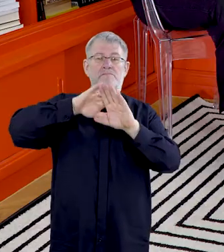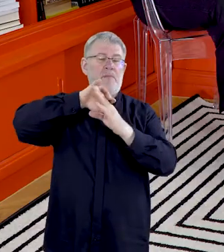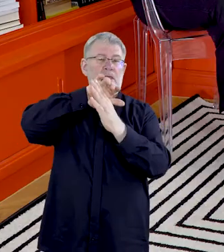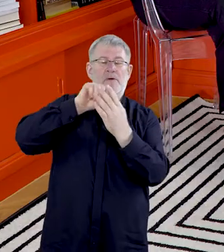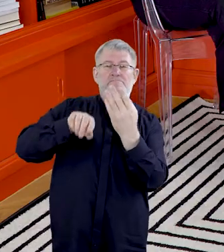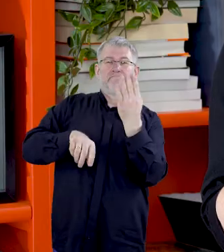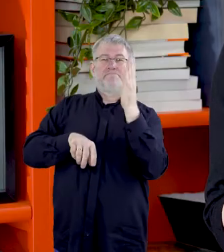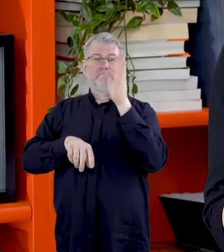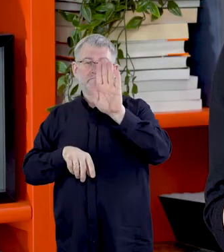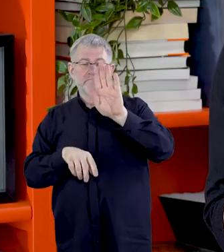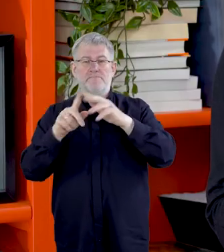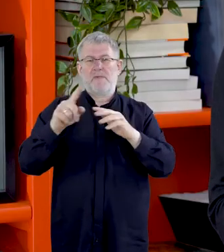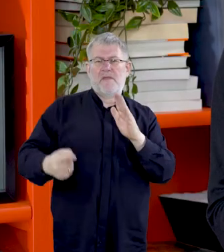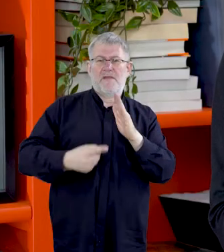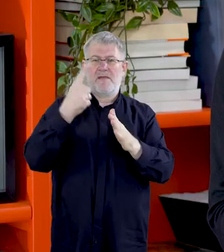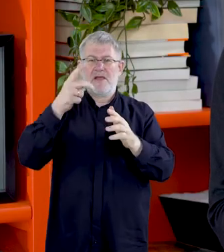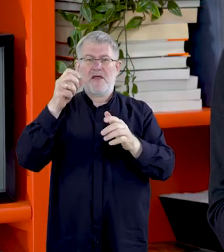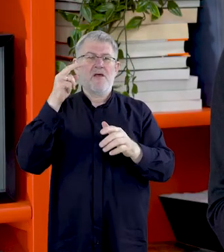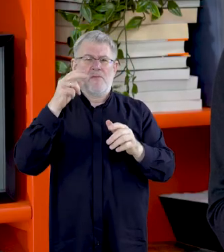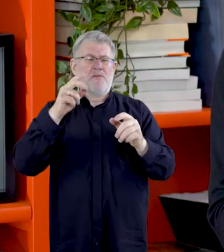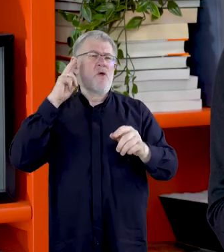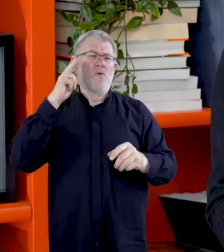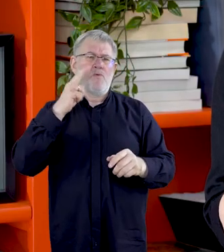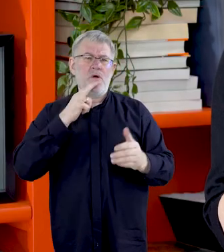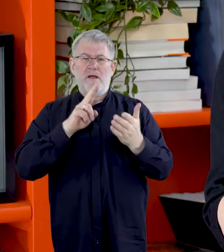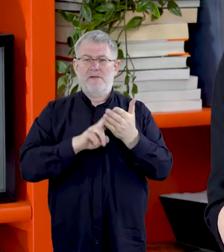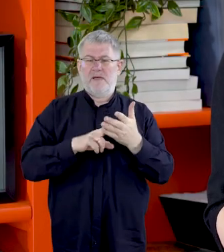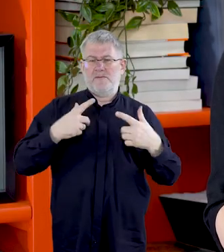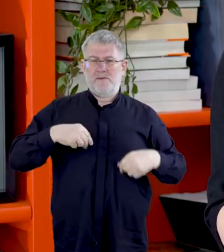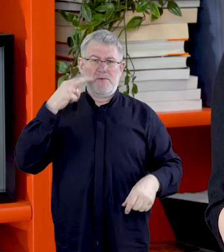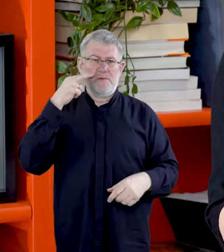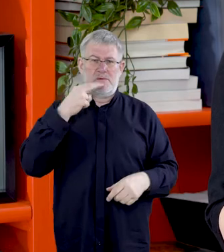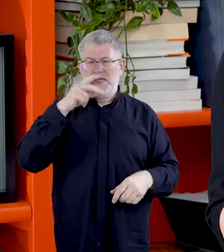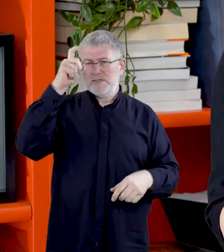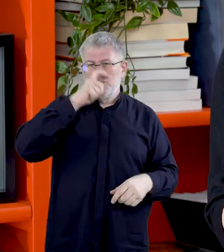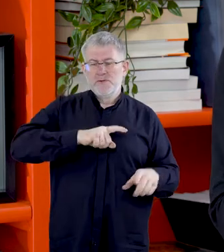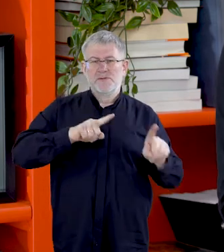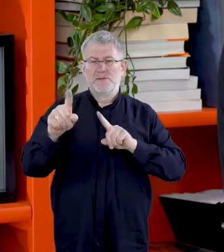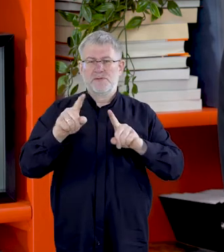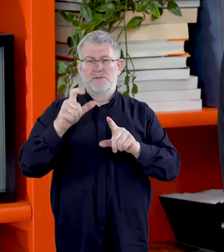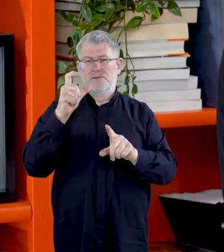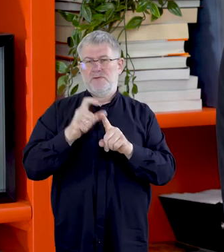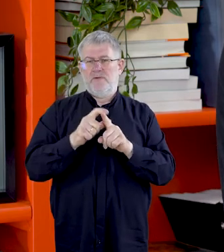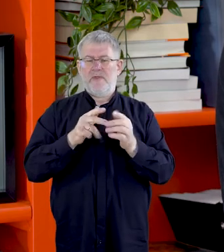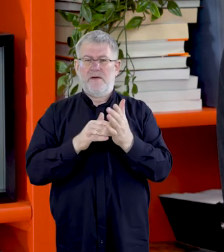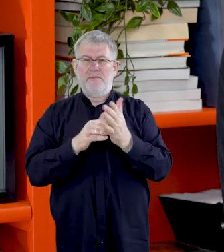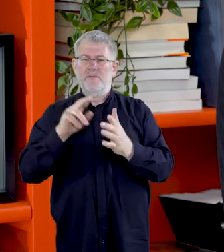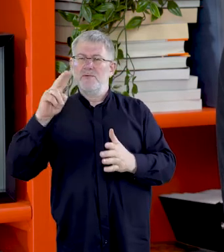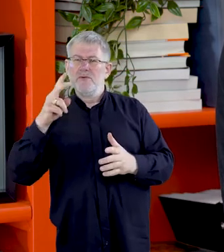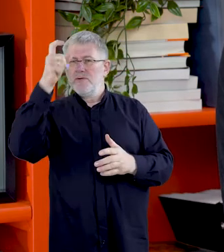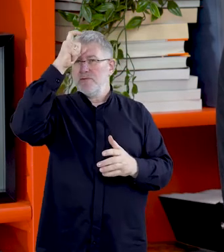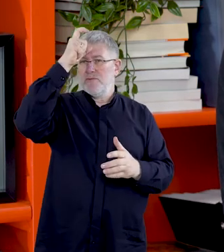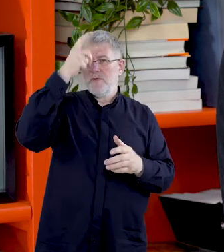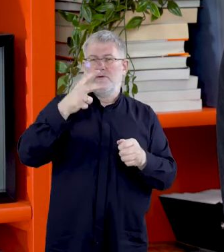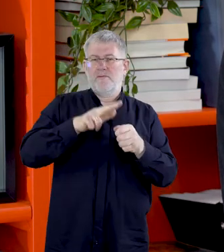stała się w jednej chwili głucha tak naprawdę, ale w takim złym tego słowa znaczeniu, na potrzeby drugiego człowieka